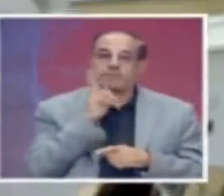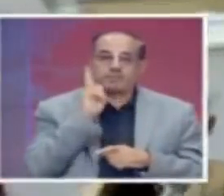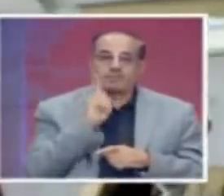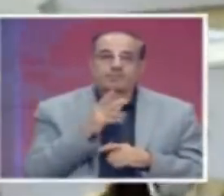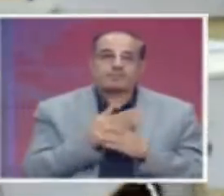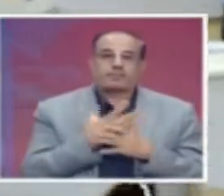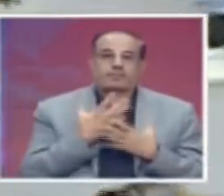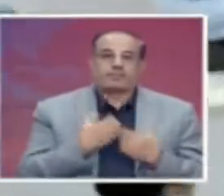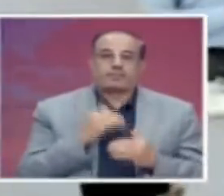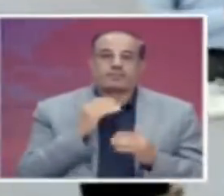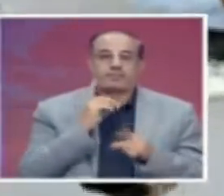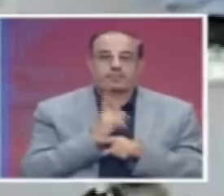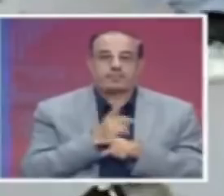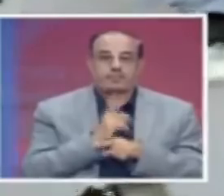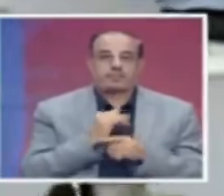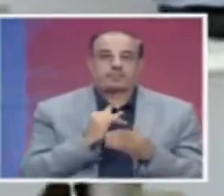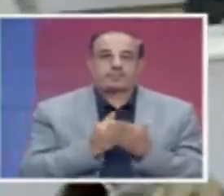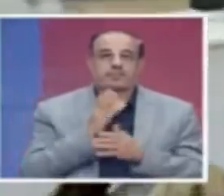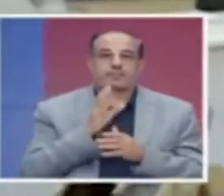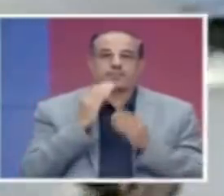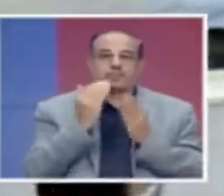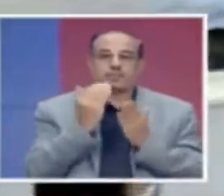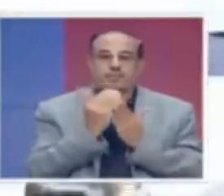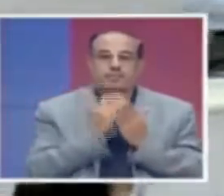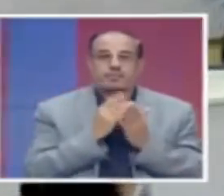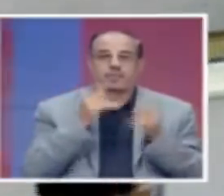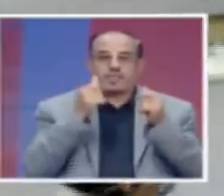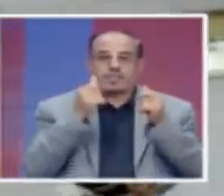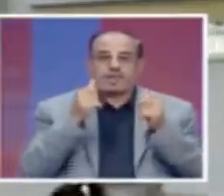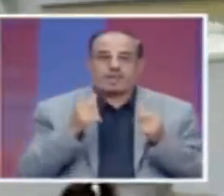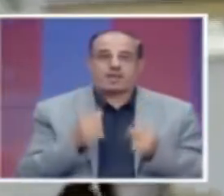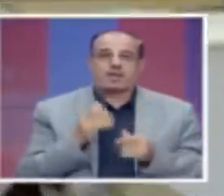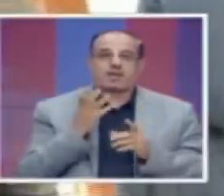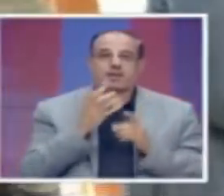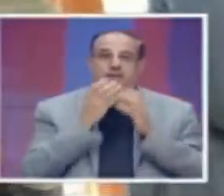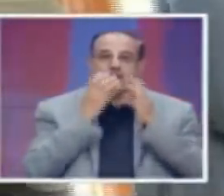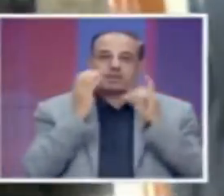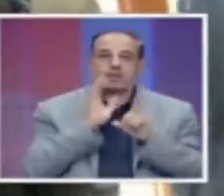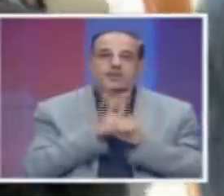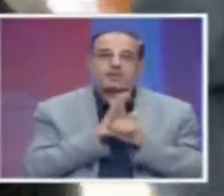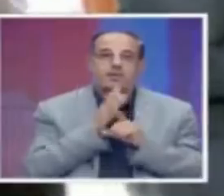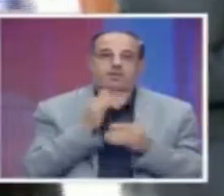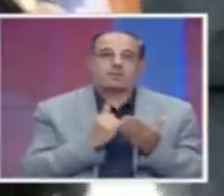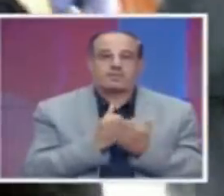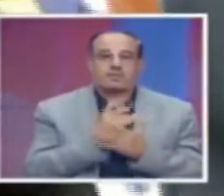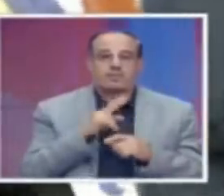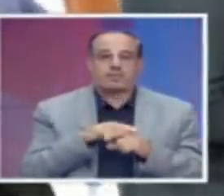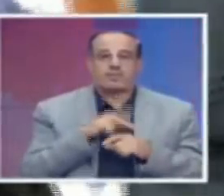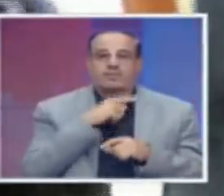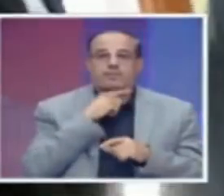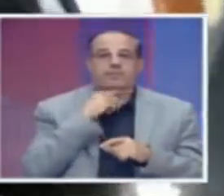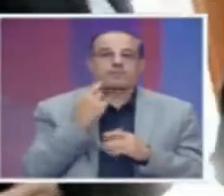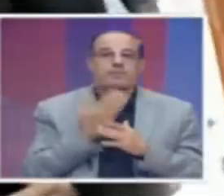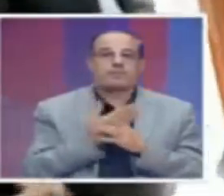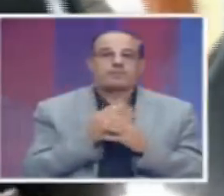غنيم اطمأن على الالتزام بتطبيق الدليل الإرشادي لوزارة الصحة المتعلق بالإجراءات الوقائية الاحترازية داخل المدارس، خاصة